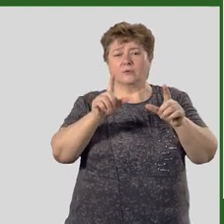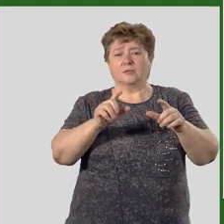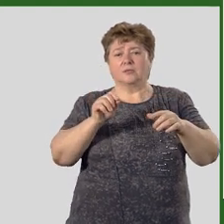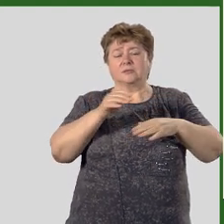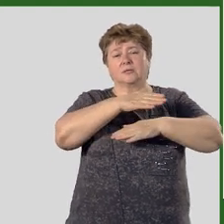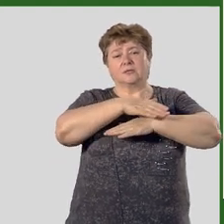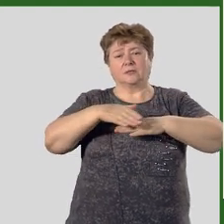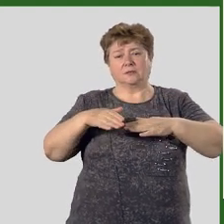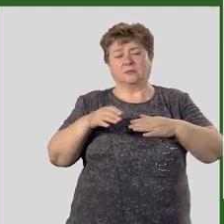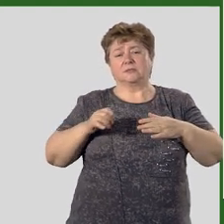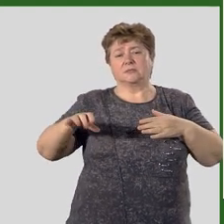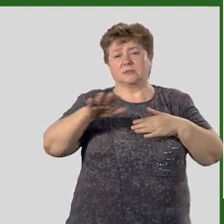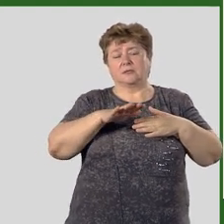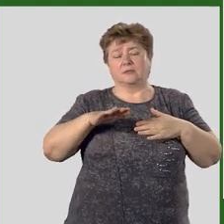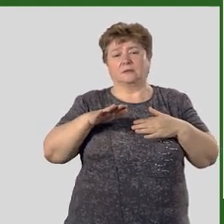страны.